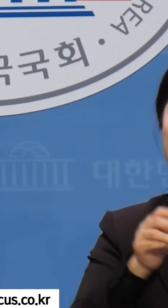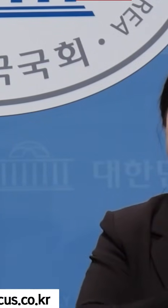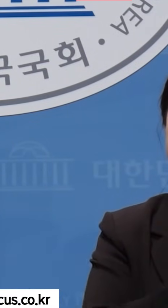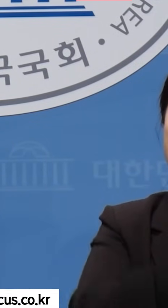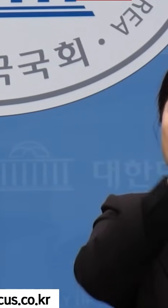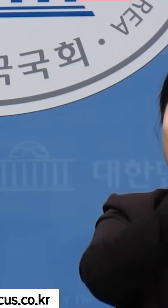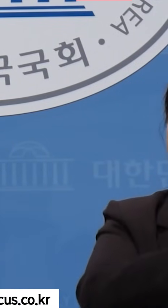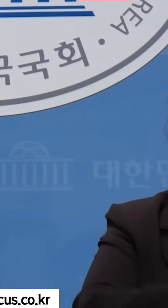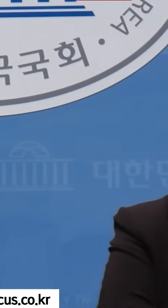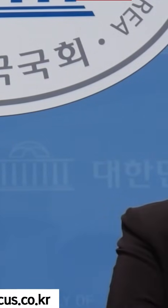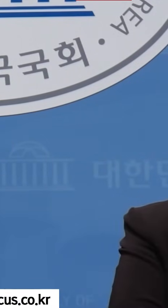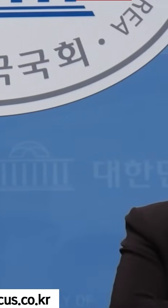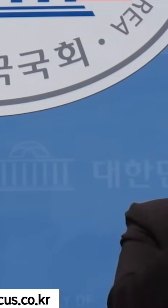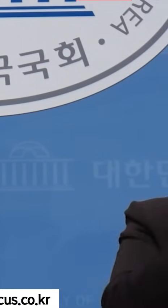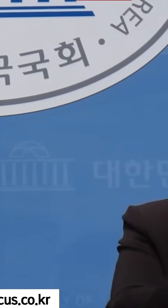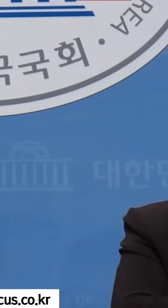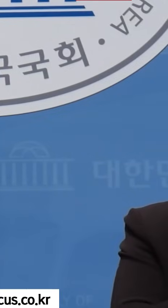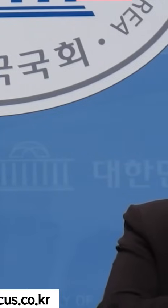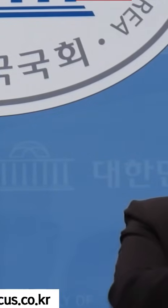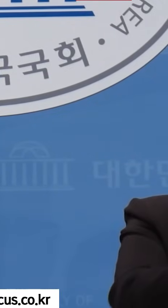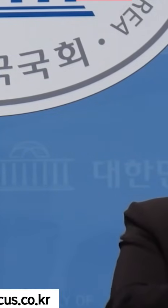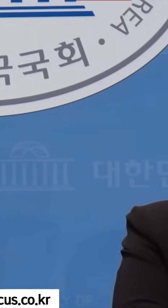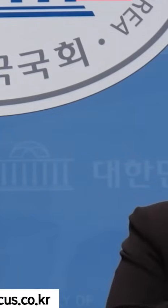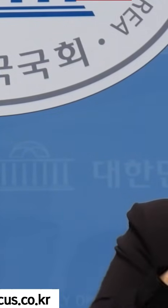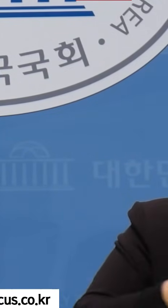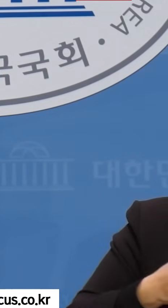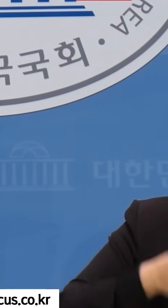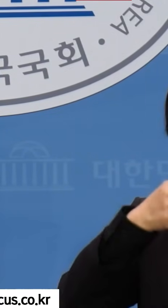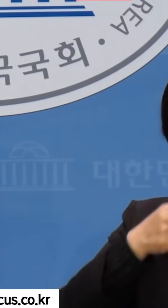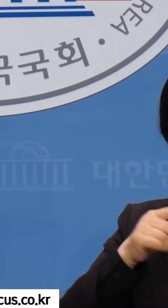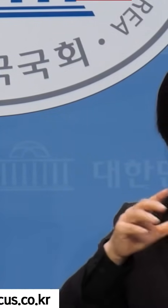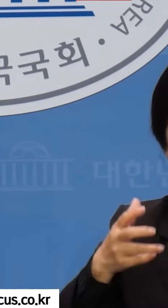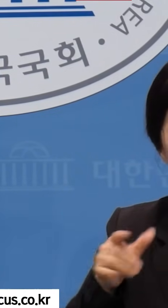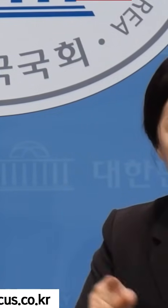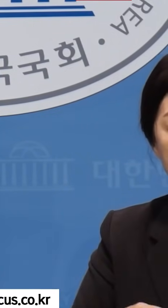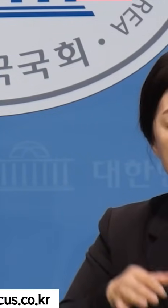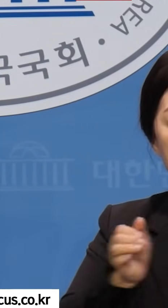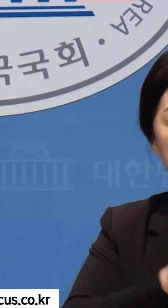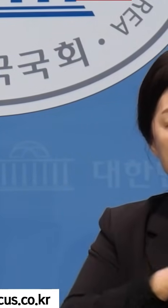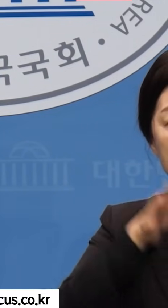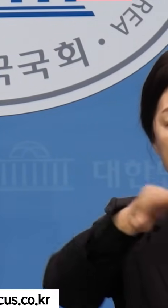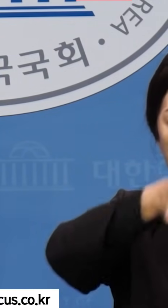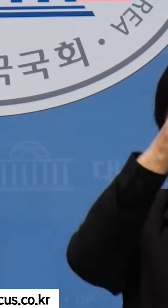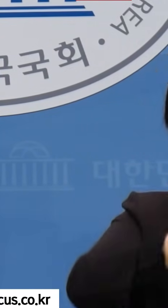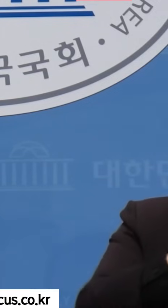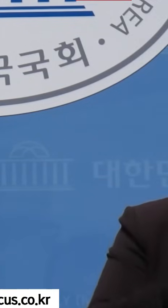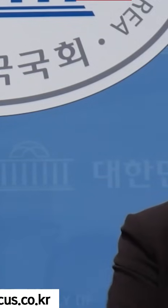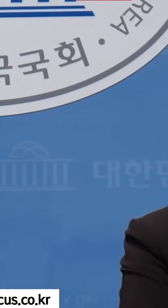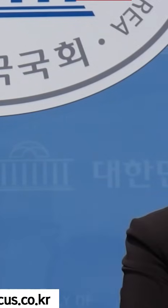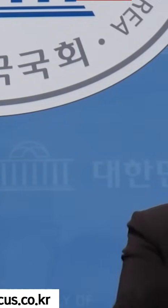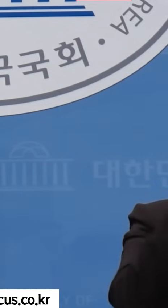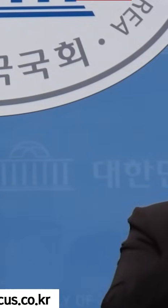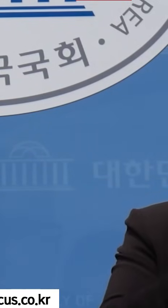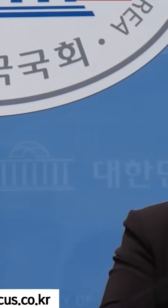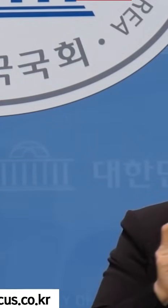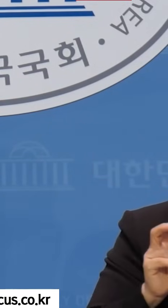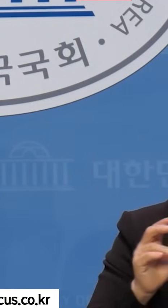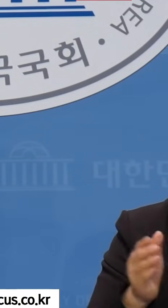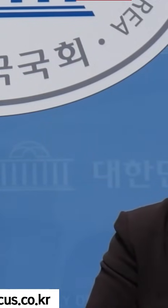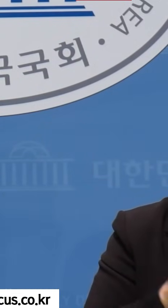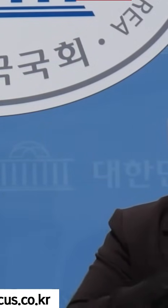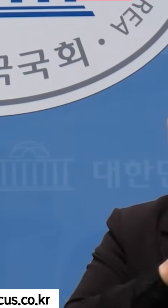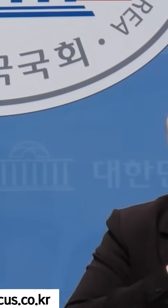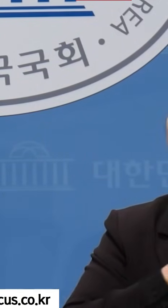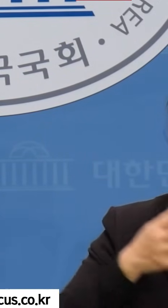비자금 뿌리에서 유럽과 스위스 쪽에 비자금이 있는 것 아니냐라는 여러 의혹들이 그 당시 여기저기서 많이 제기됐었습니다. 그런